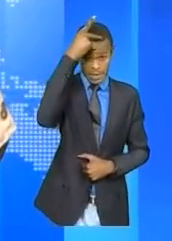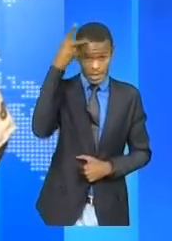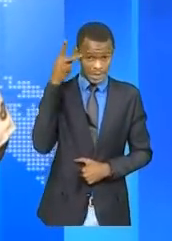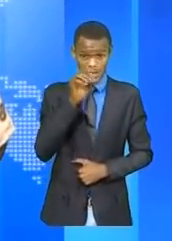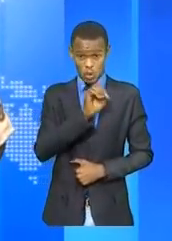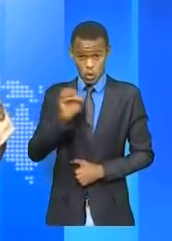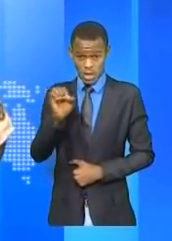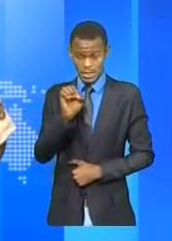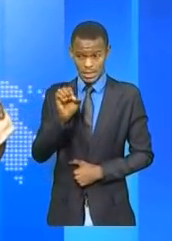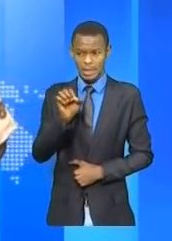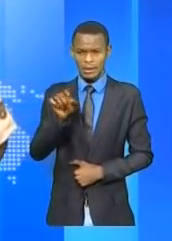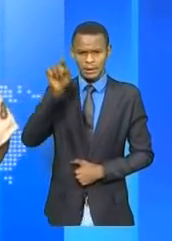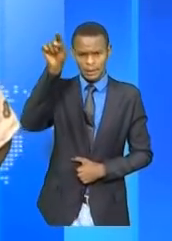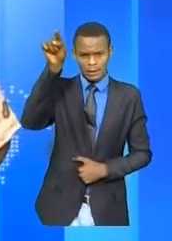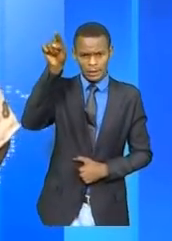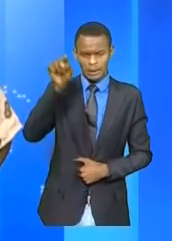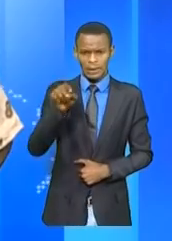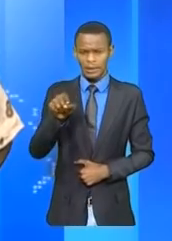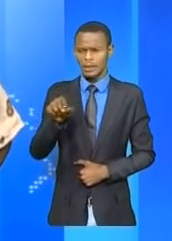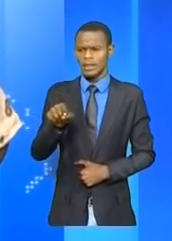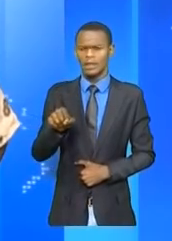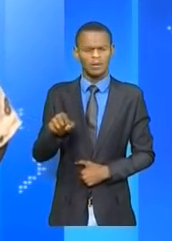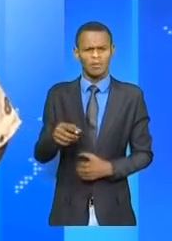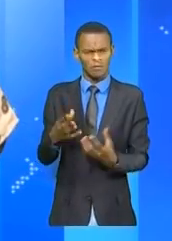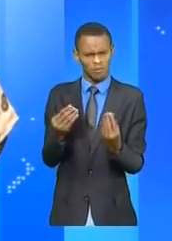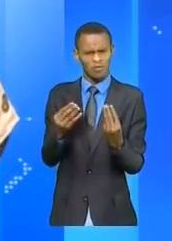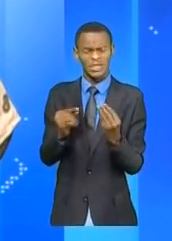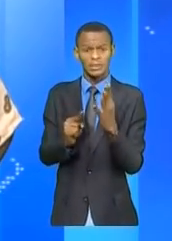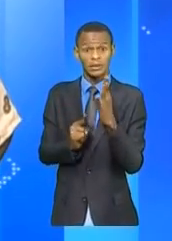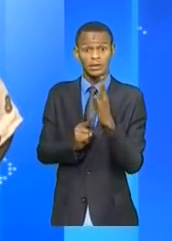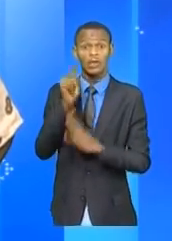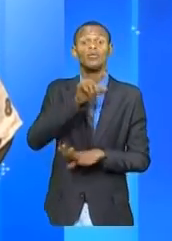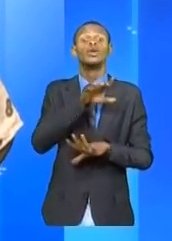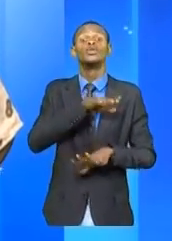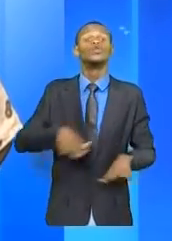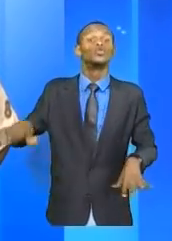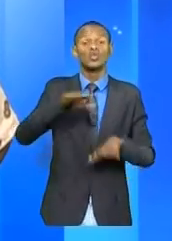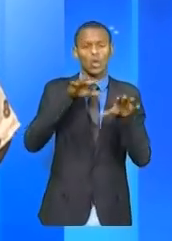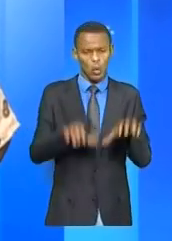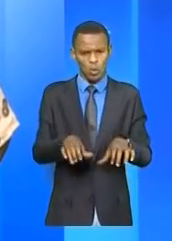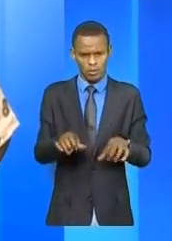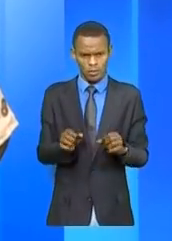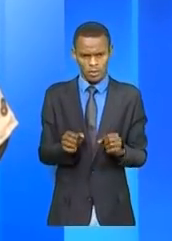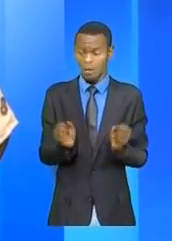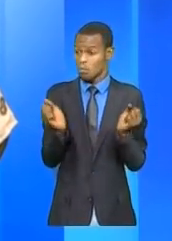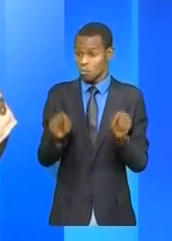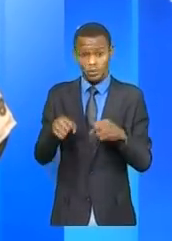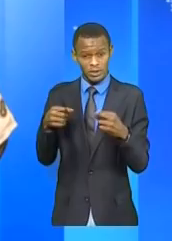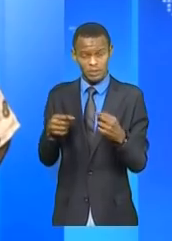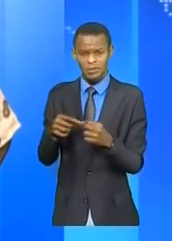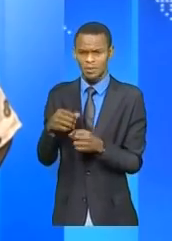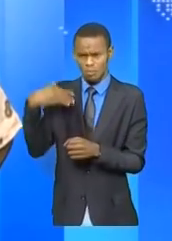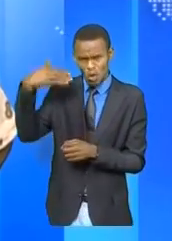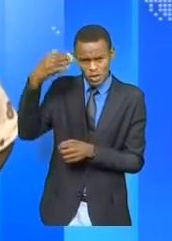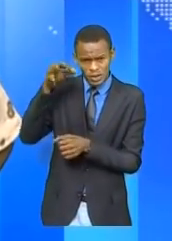des provinces dont l'avion de décollage pour le développement n'a même pas encore commencé le taxi. Pour le démarrer, l'élection d'un nouveau gouverneur est